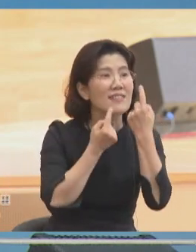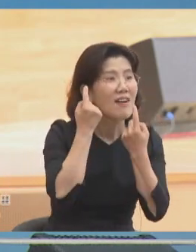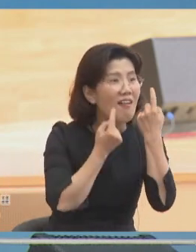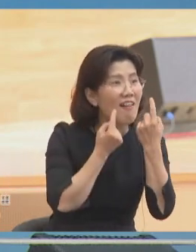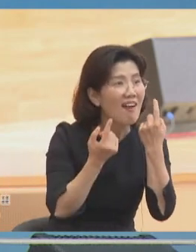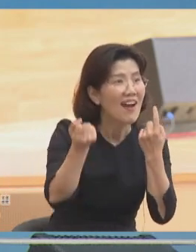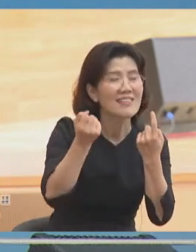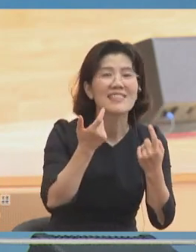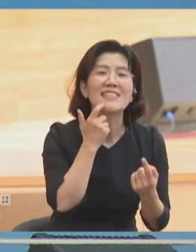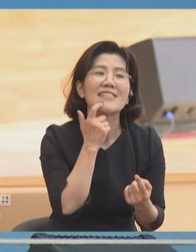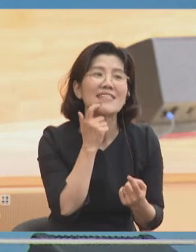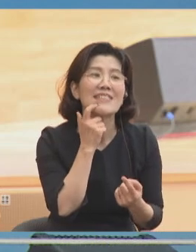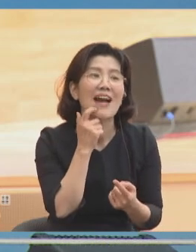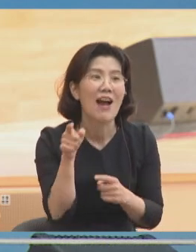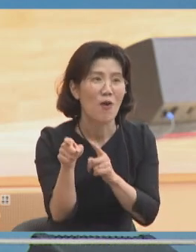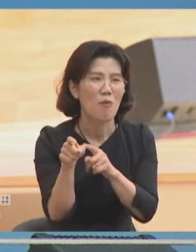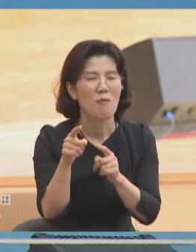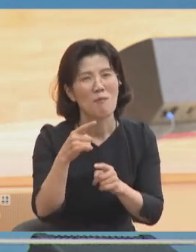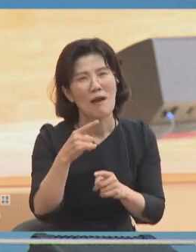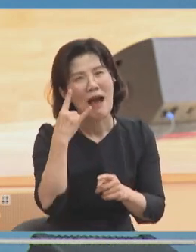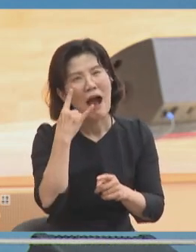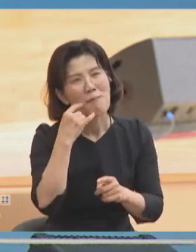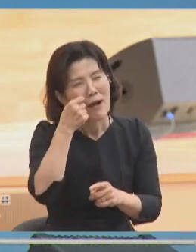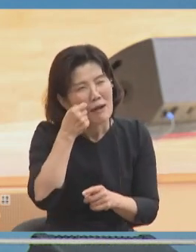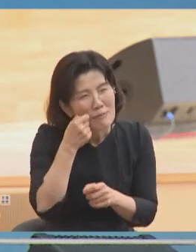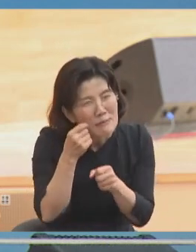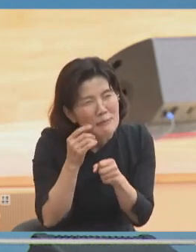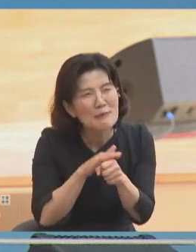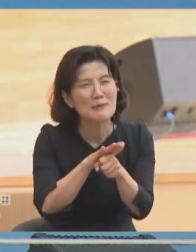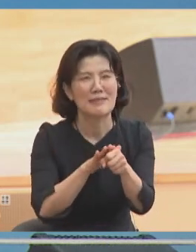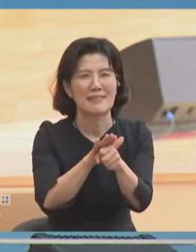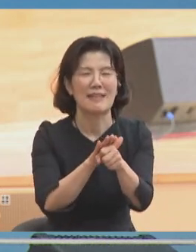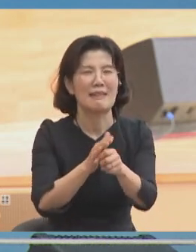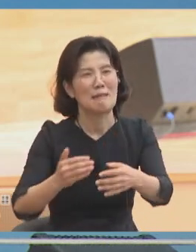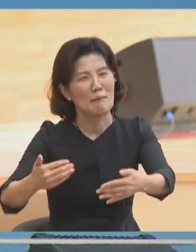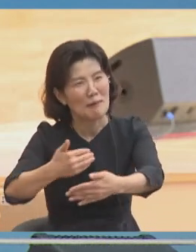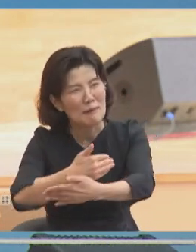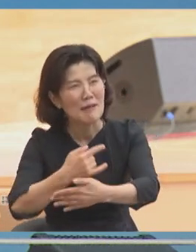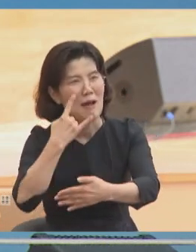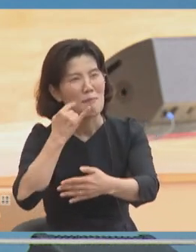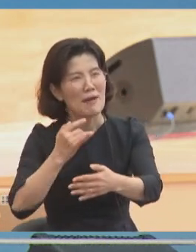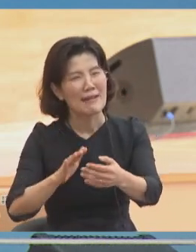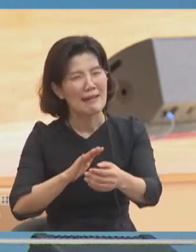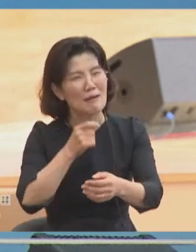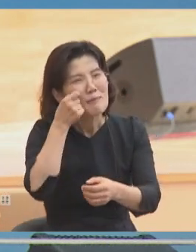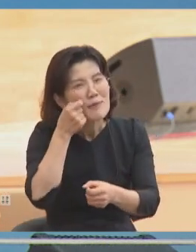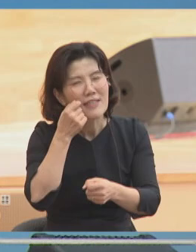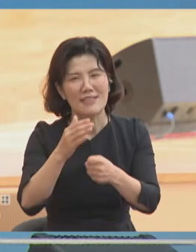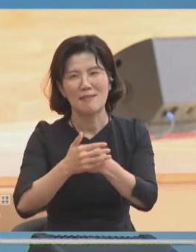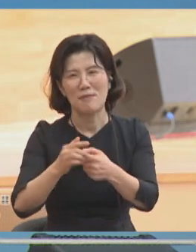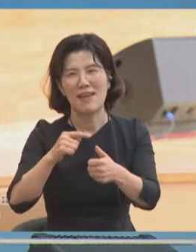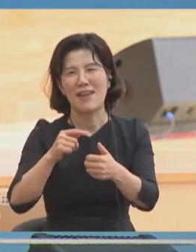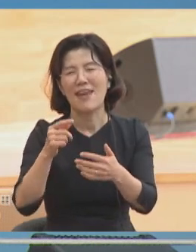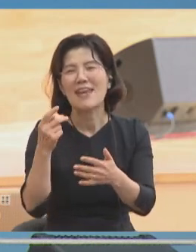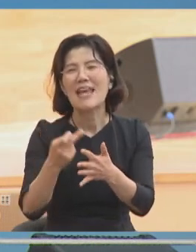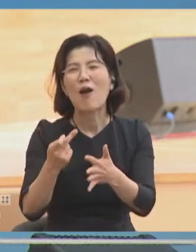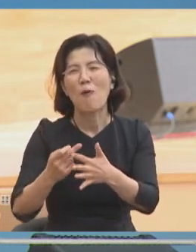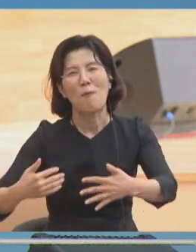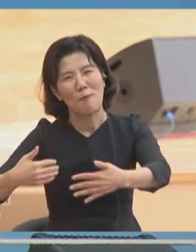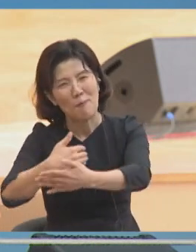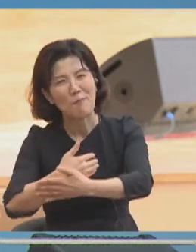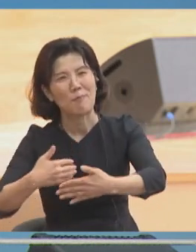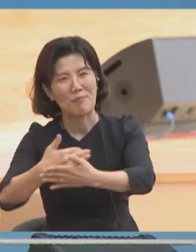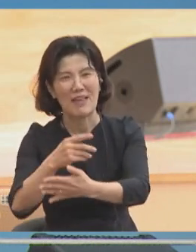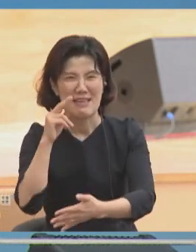야곱은 그를 불쌍히 여기는 어머니 리브가가 치마폭에 둡니다 그렇게 야곱은 질투가